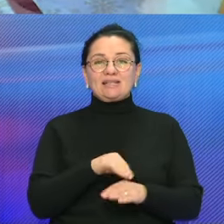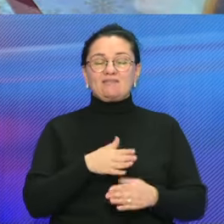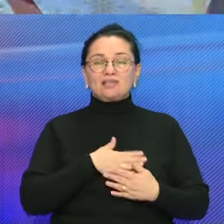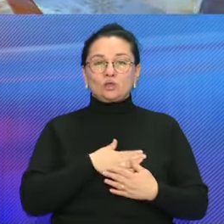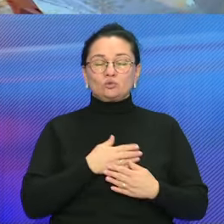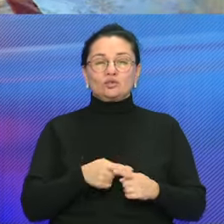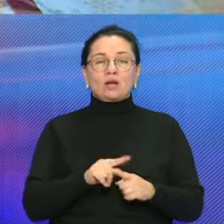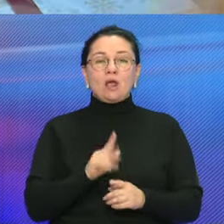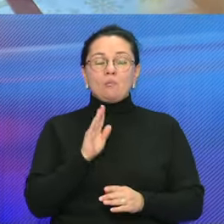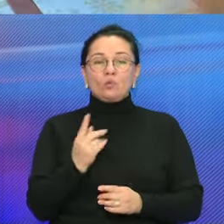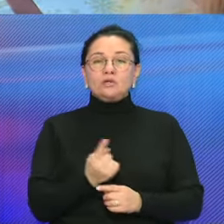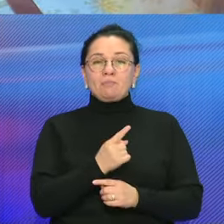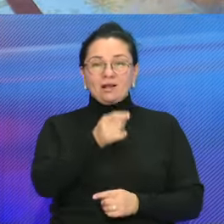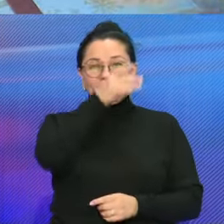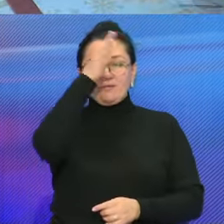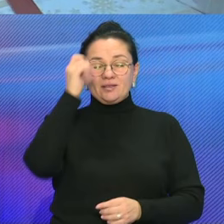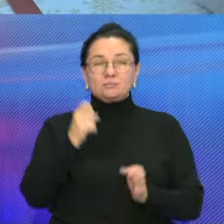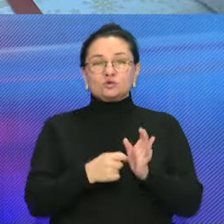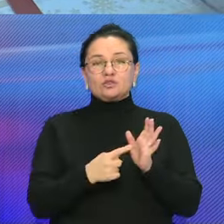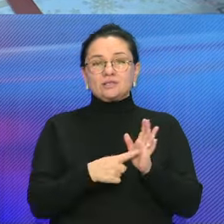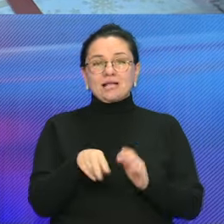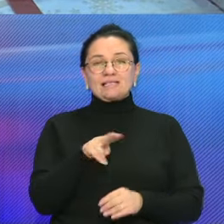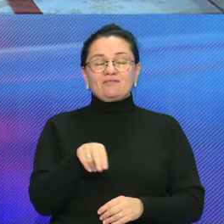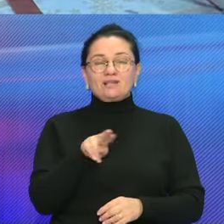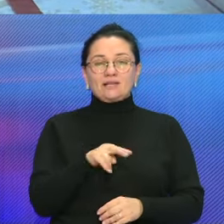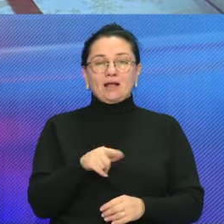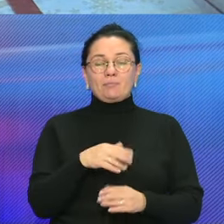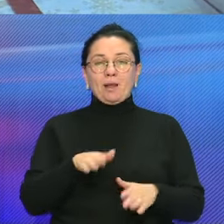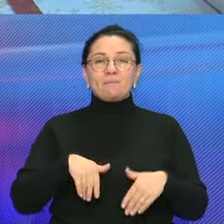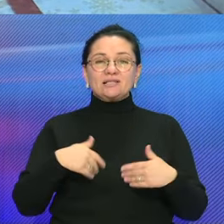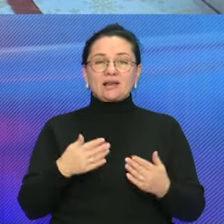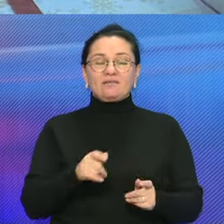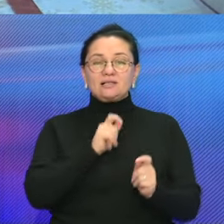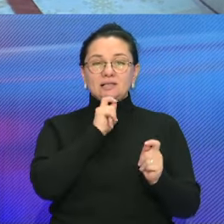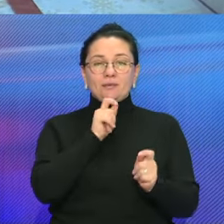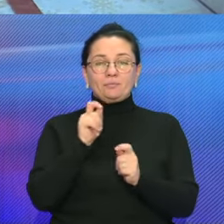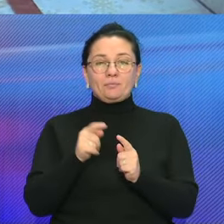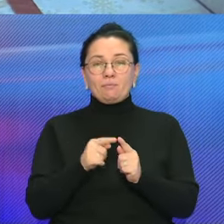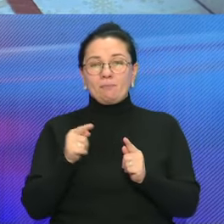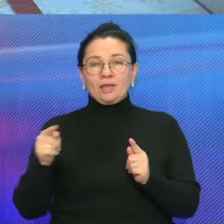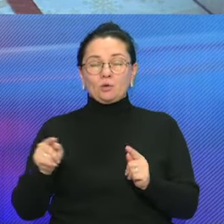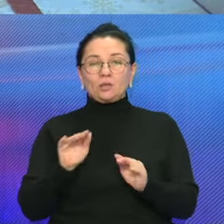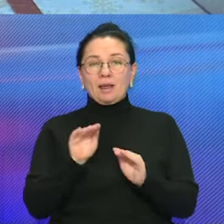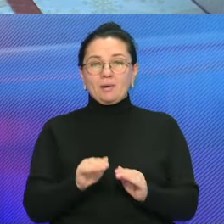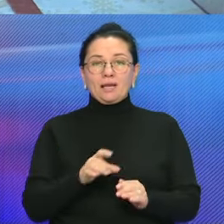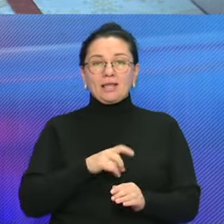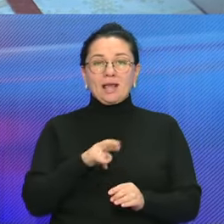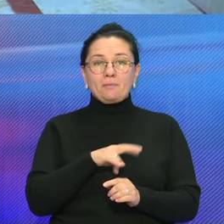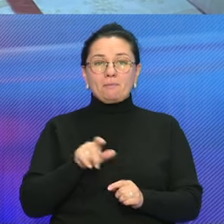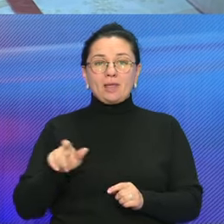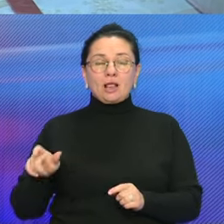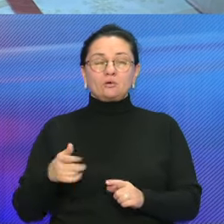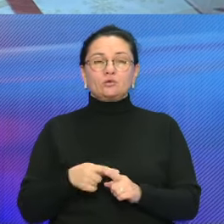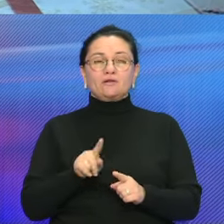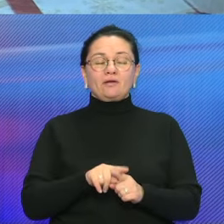первой отбудется у Витебску 16 снежня. Веншавальный и подарунковый период для маленьких белорусов протягнется до